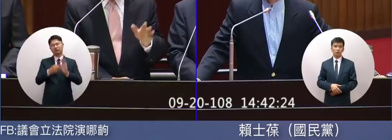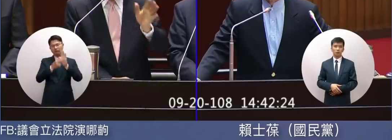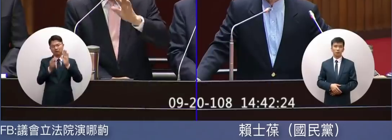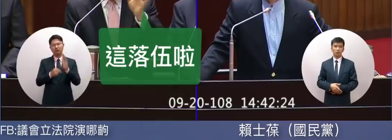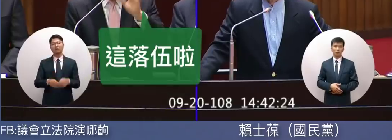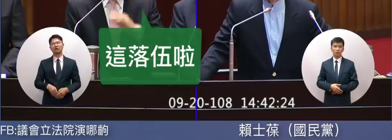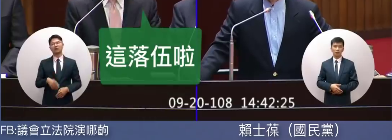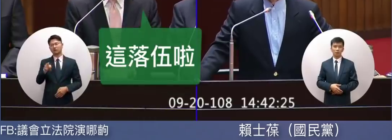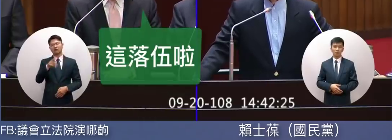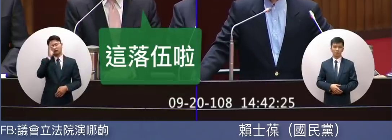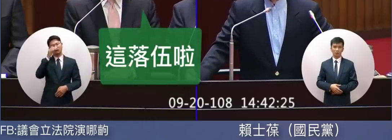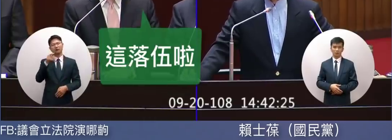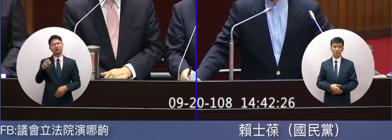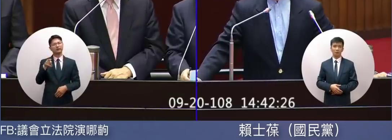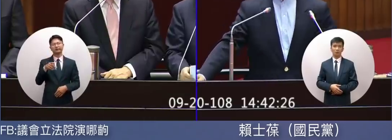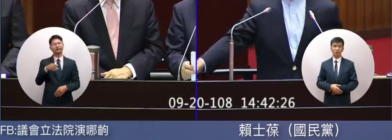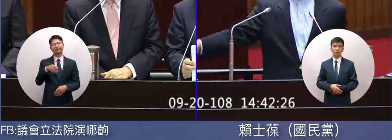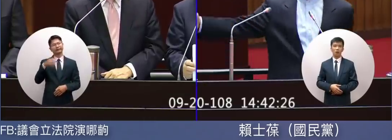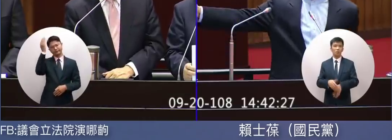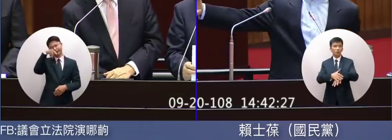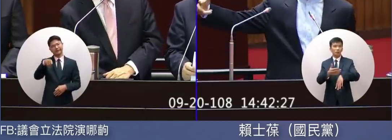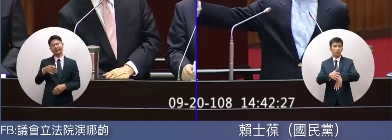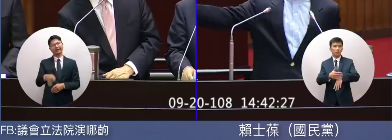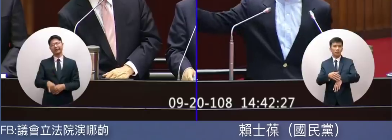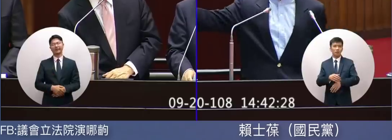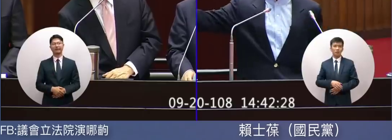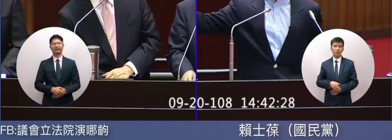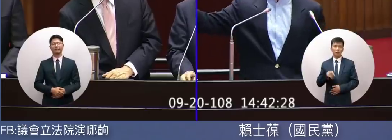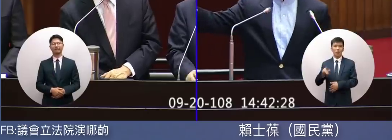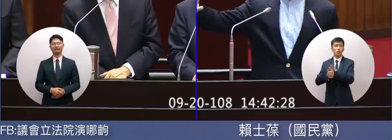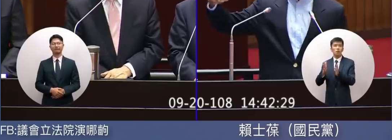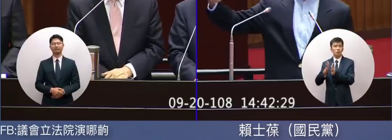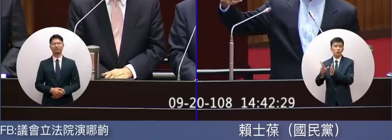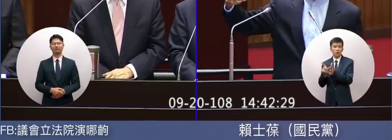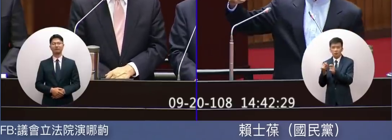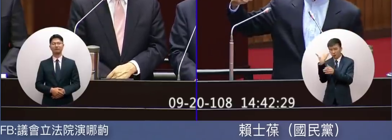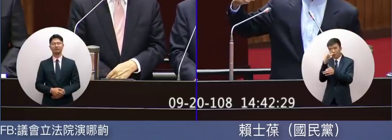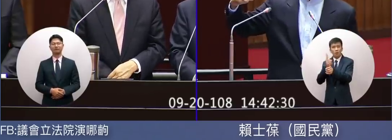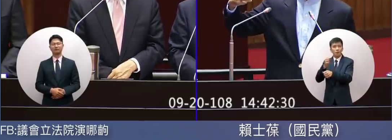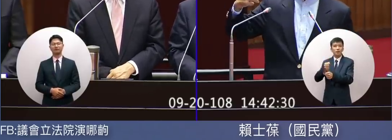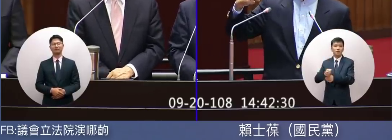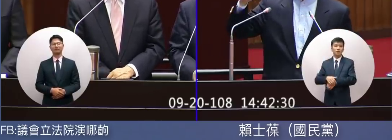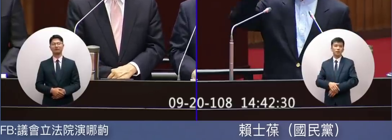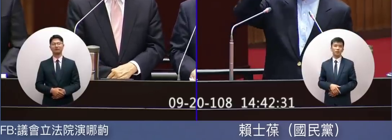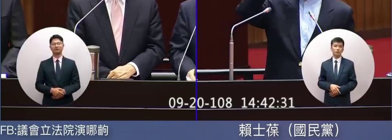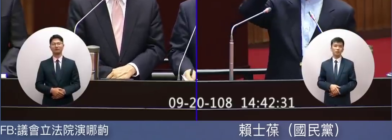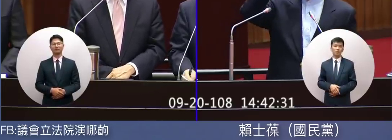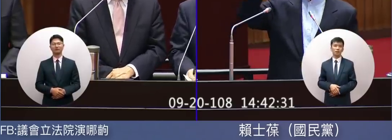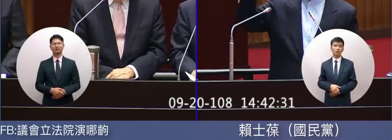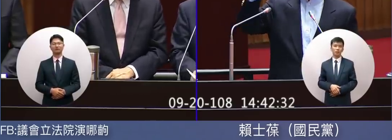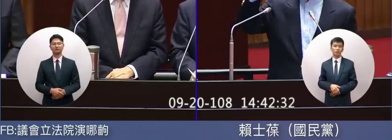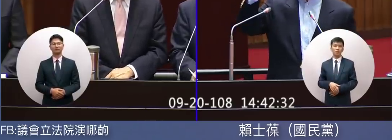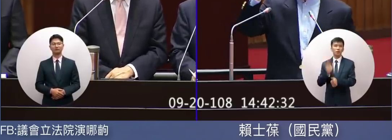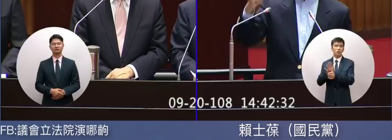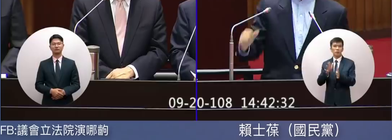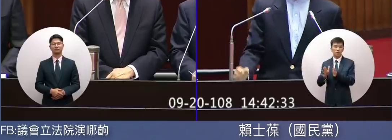耳吼，这落伍啦。 没啦，阮助理临时做的啦， 你 提啦，临时做的啦吼。 哪里有讲？ 没啦，助